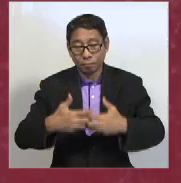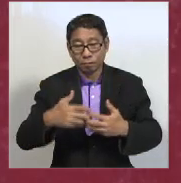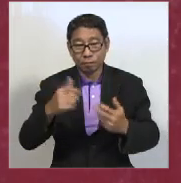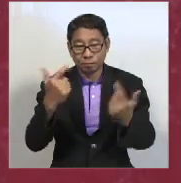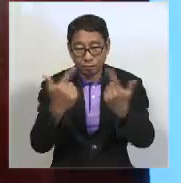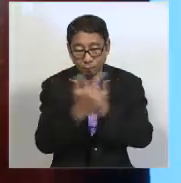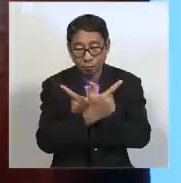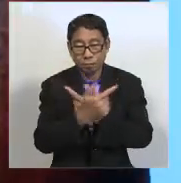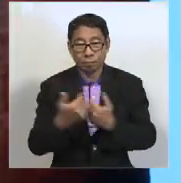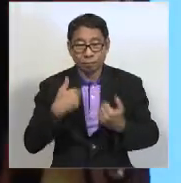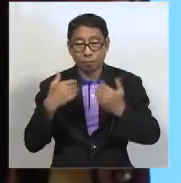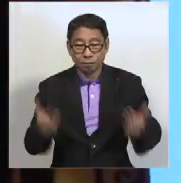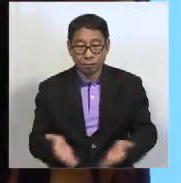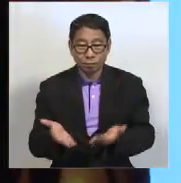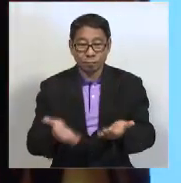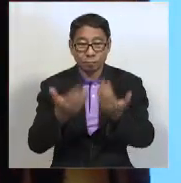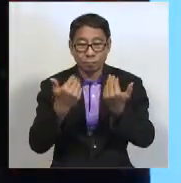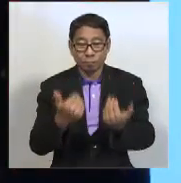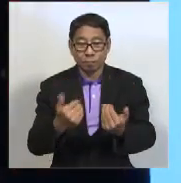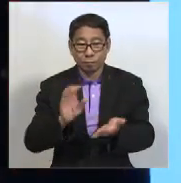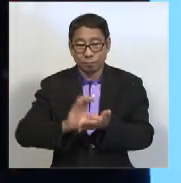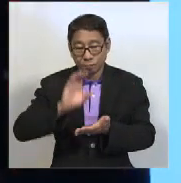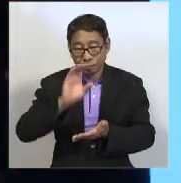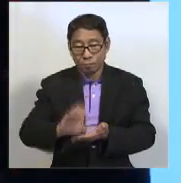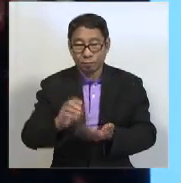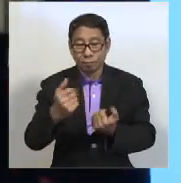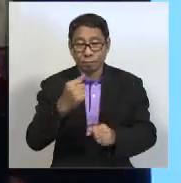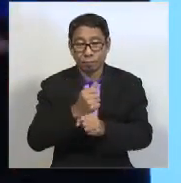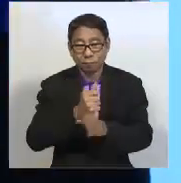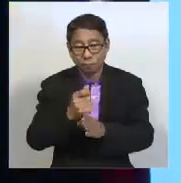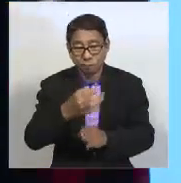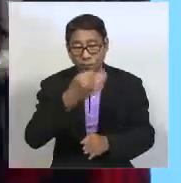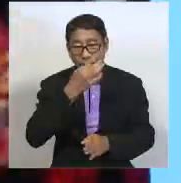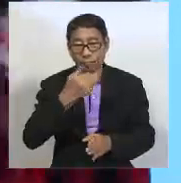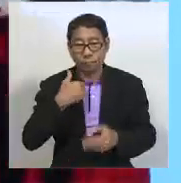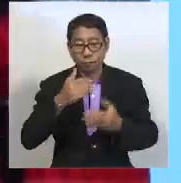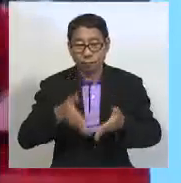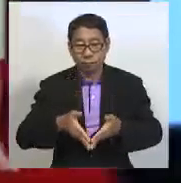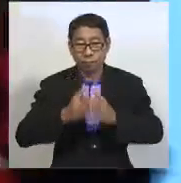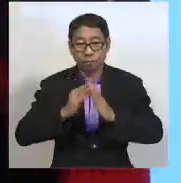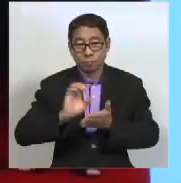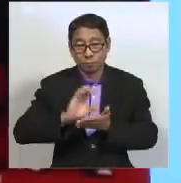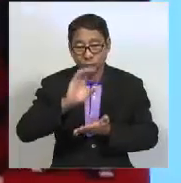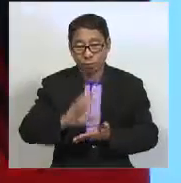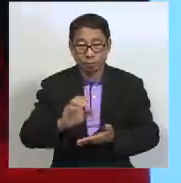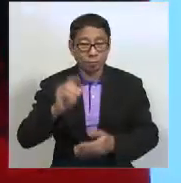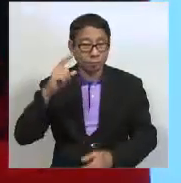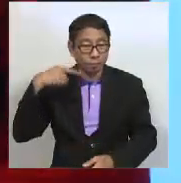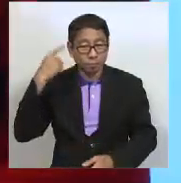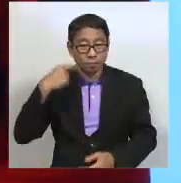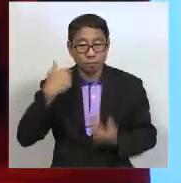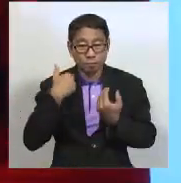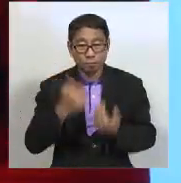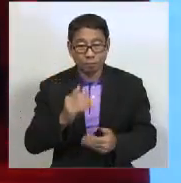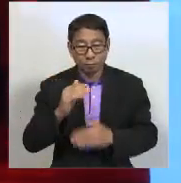ตศาสตร์นะคะรวมถึงส่งเสริมการเข้าถึงแหล่งเงินทุนสำหรับประกอบอาชีพโดยมีการจัดตั้งกองทุนพัฒนาบทบาทสตรีและ